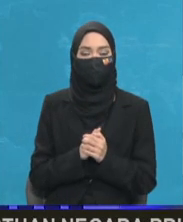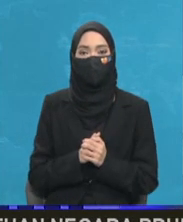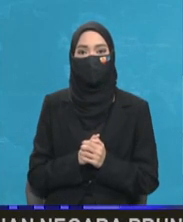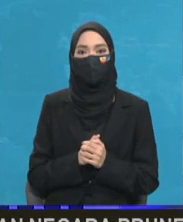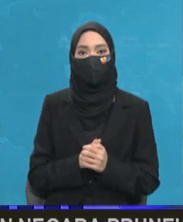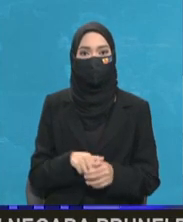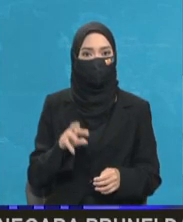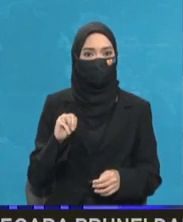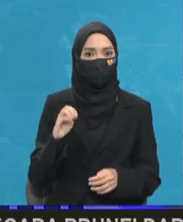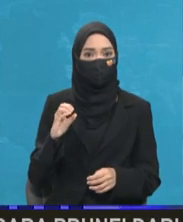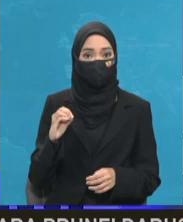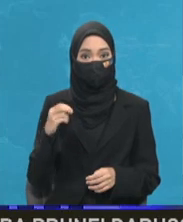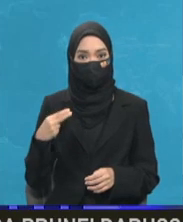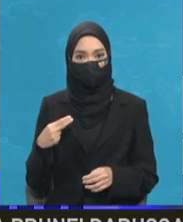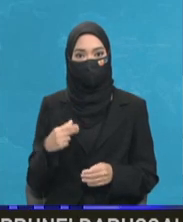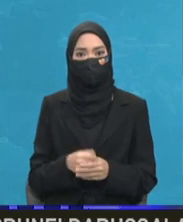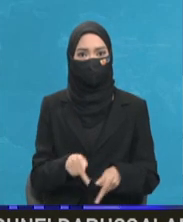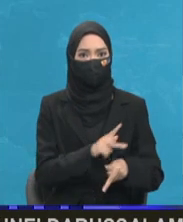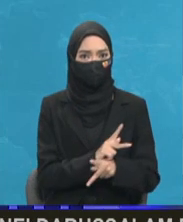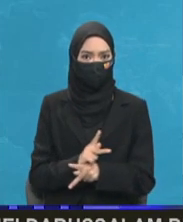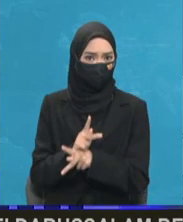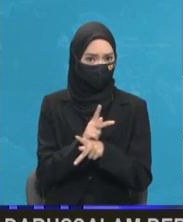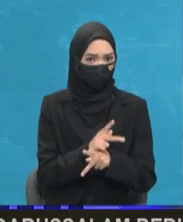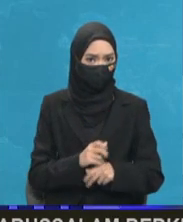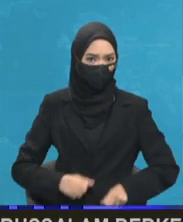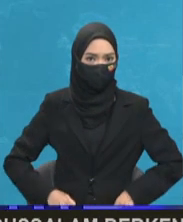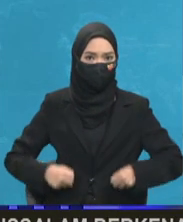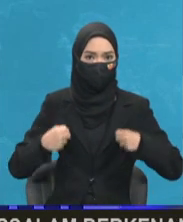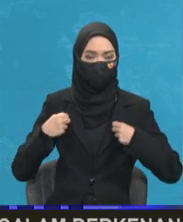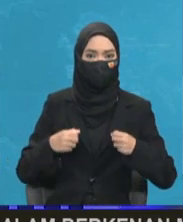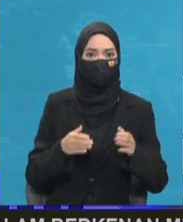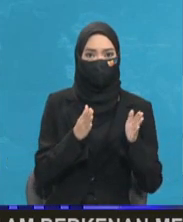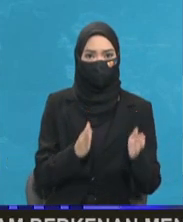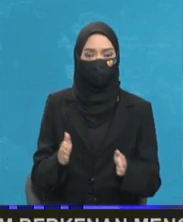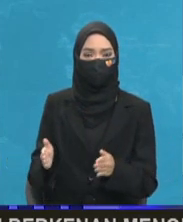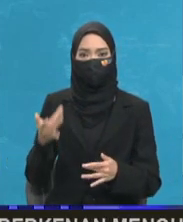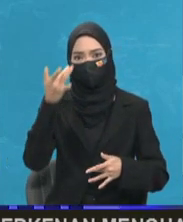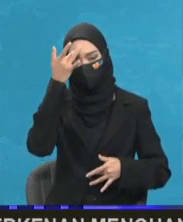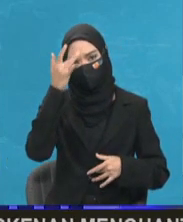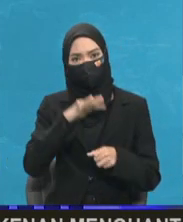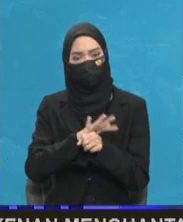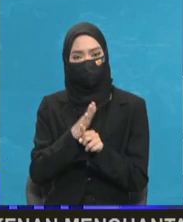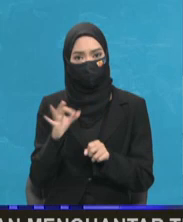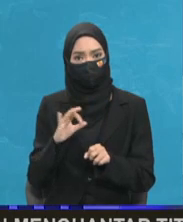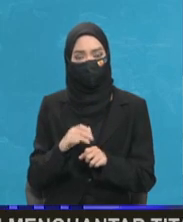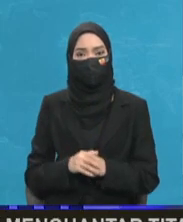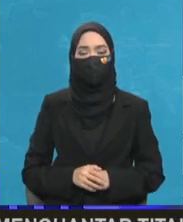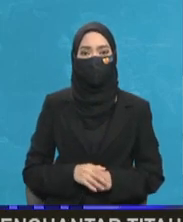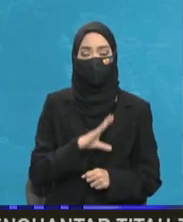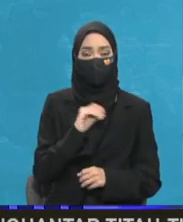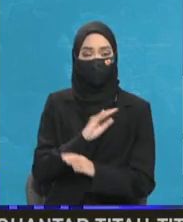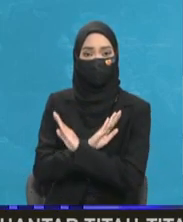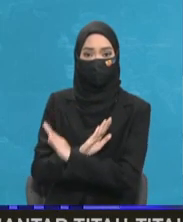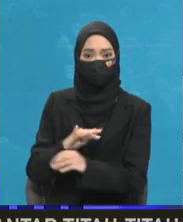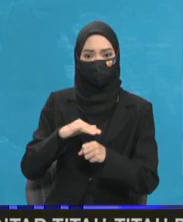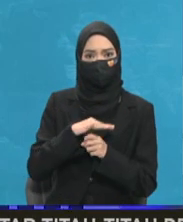Kesehatan demi menjaga kesehatan dan memastikan kesejahteraan para pesakit hobbinity serta mencegah penularan wabah berkenaan act di